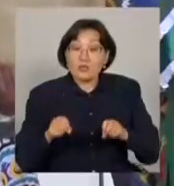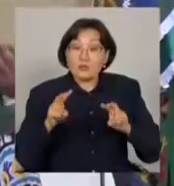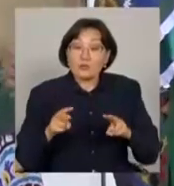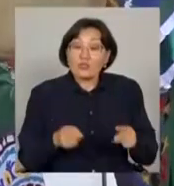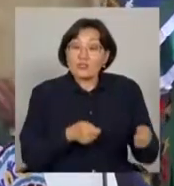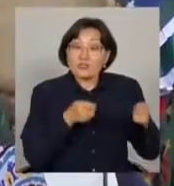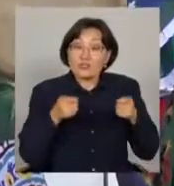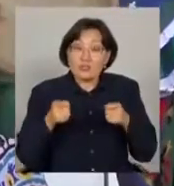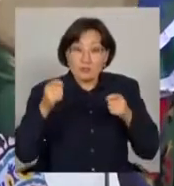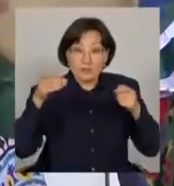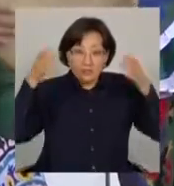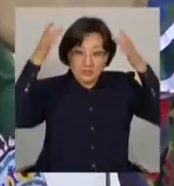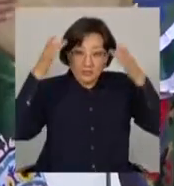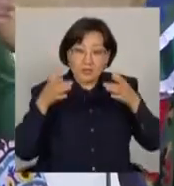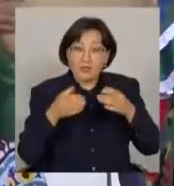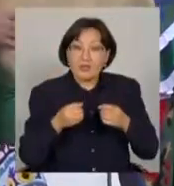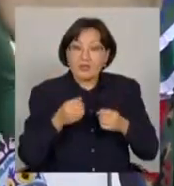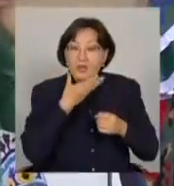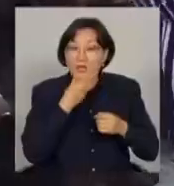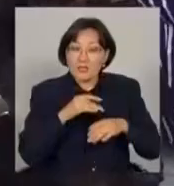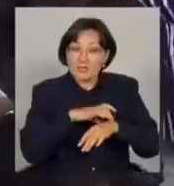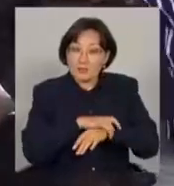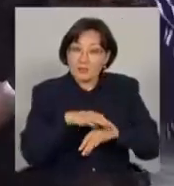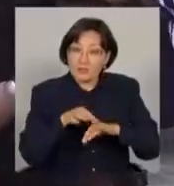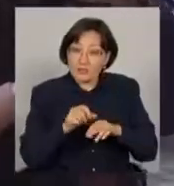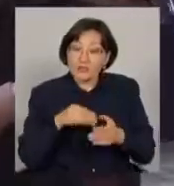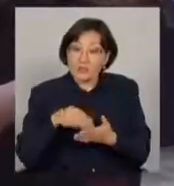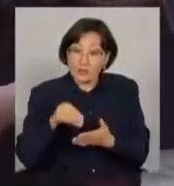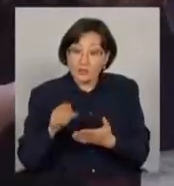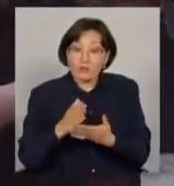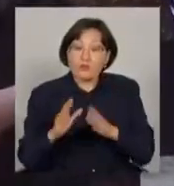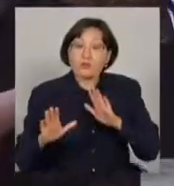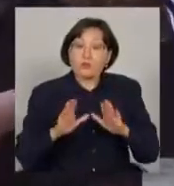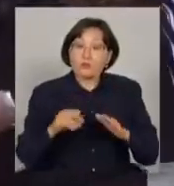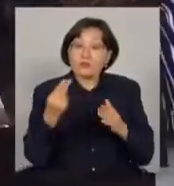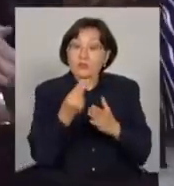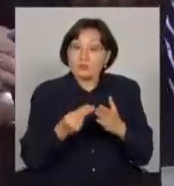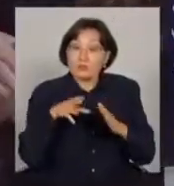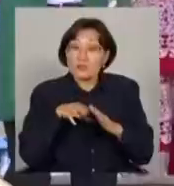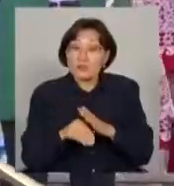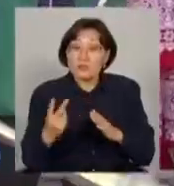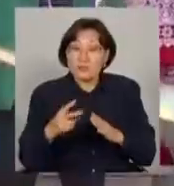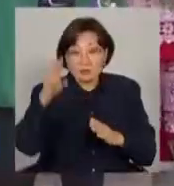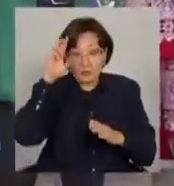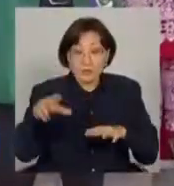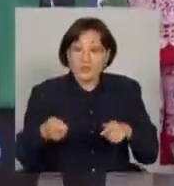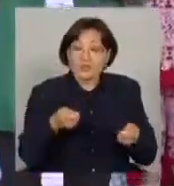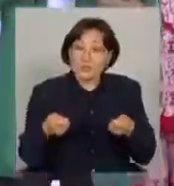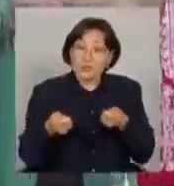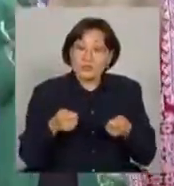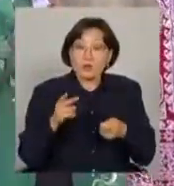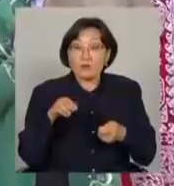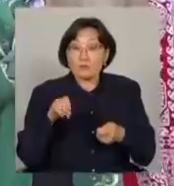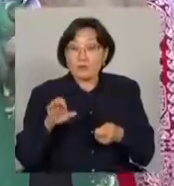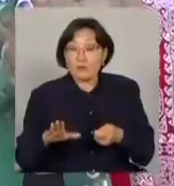келген тақия мен әшекей бұйымдарда сатып та алып жатты. Сондай-ақ көрмедегі суреттер арасынан екі ел президентінің, яғни